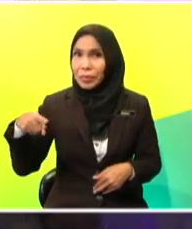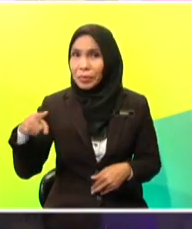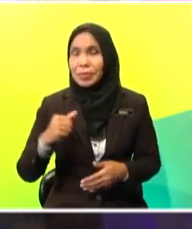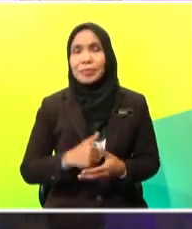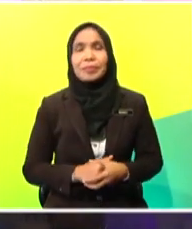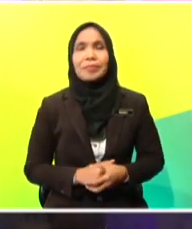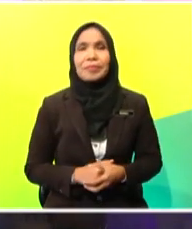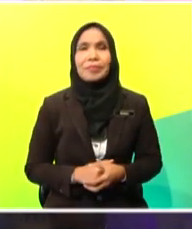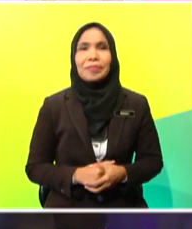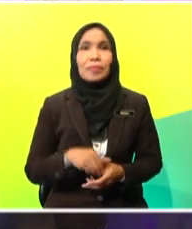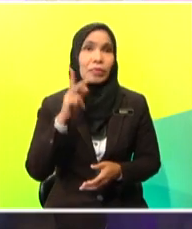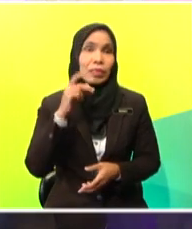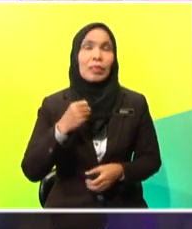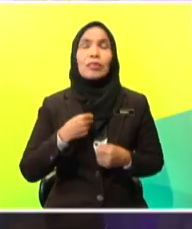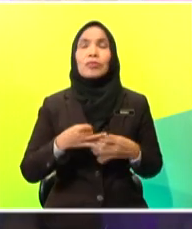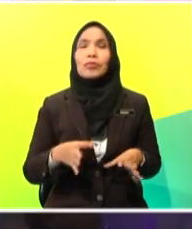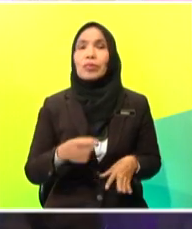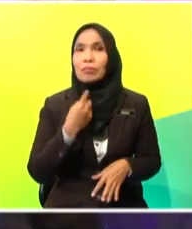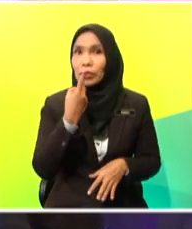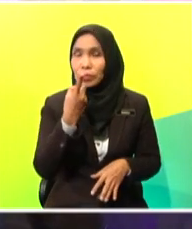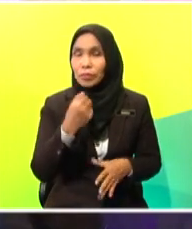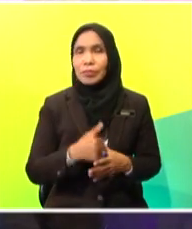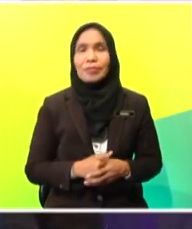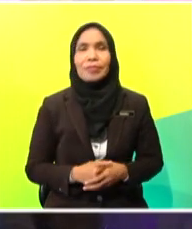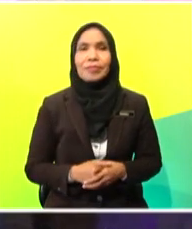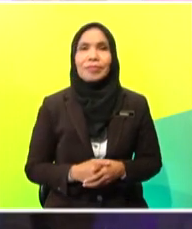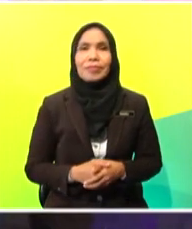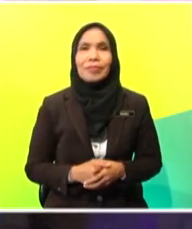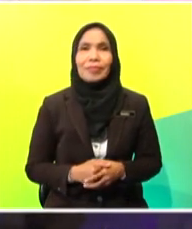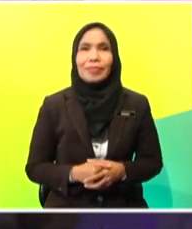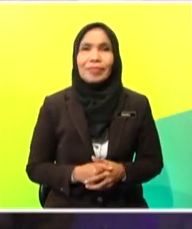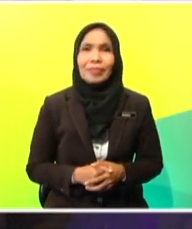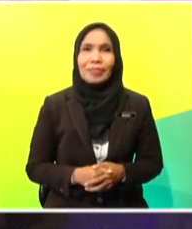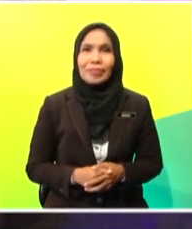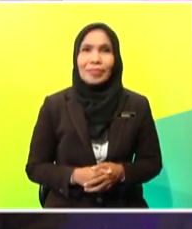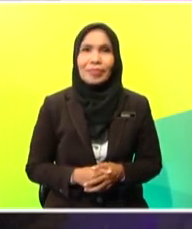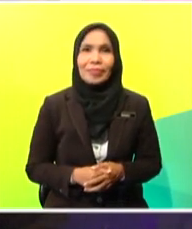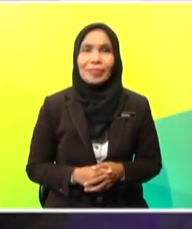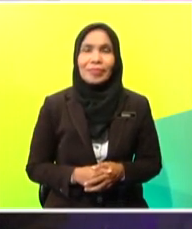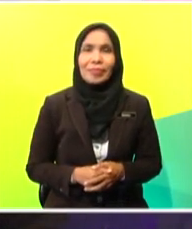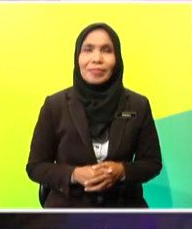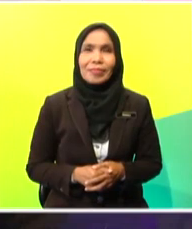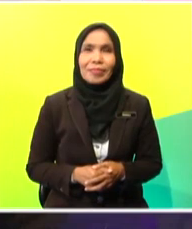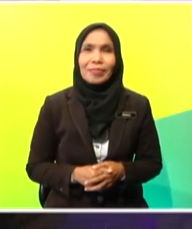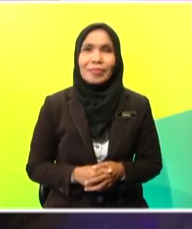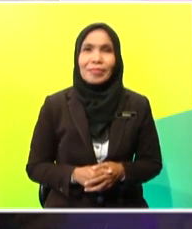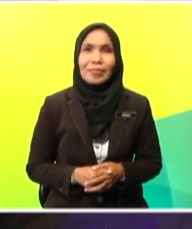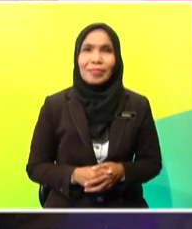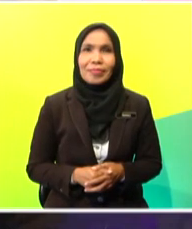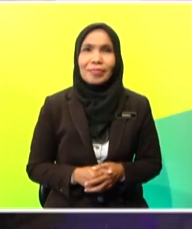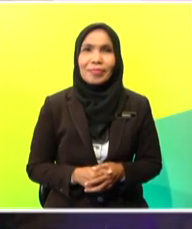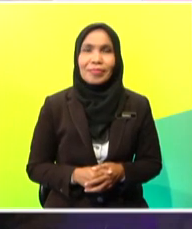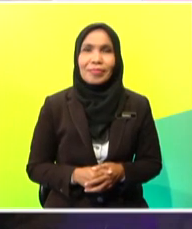nada sebuah huruf tadi dan perkataan sekarang C guna Noah karena betul-betul tak